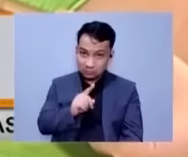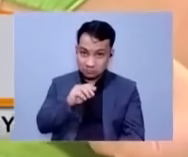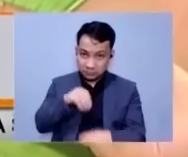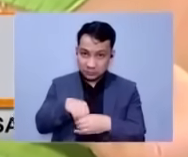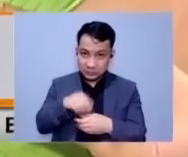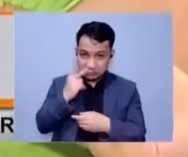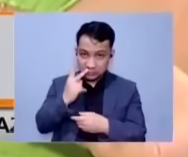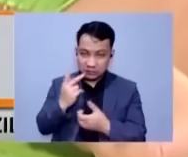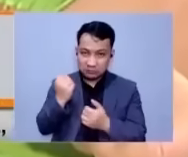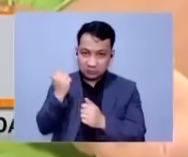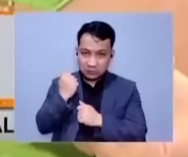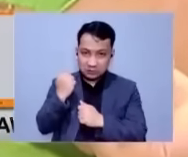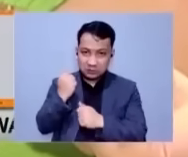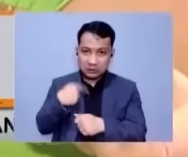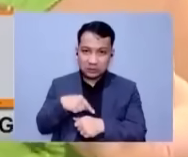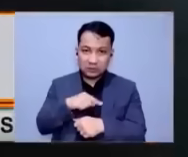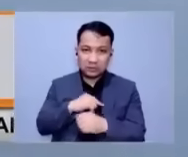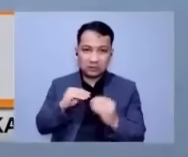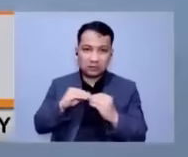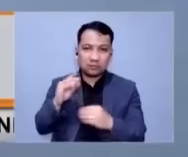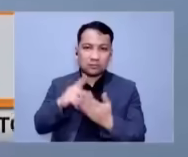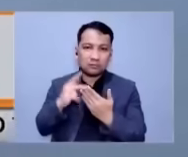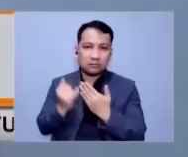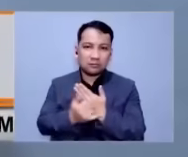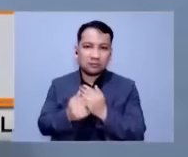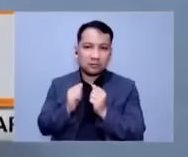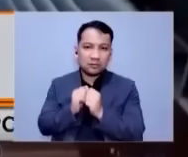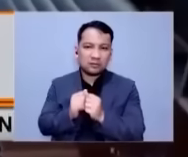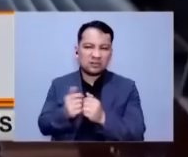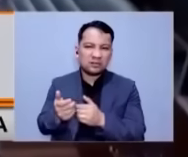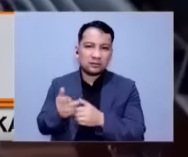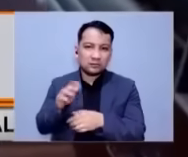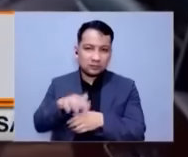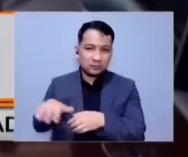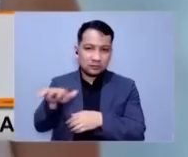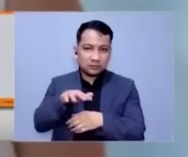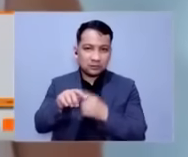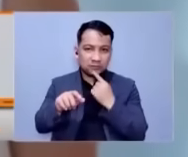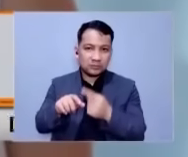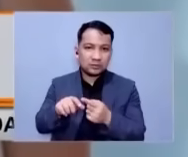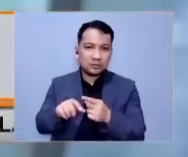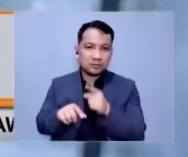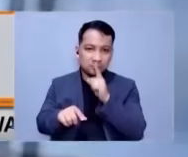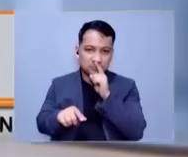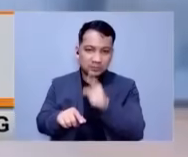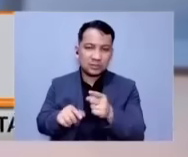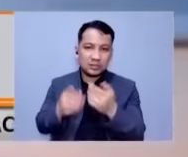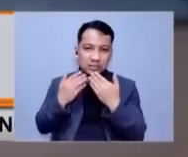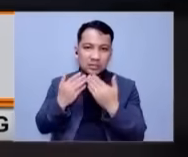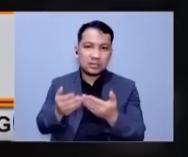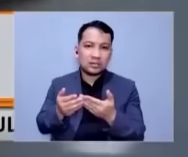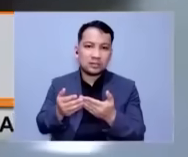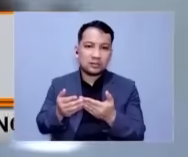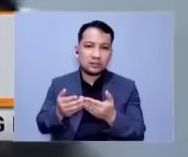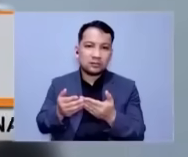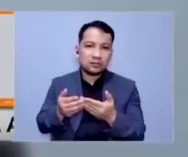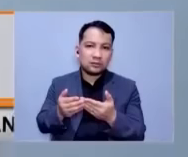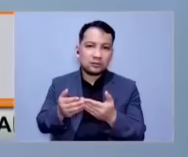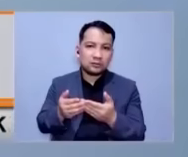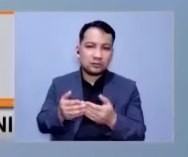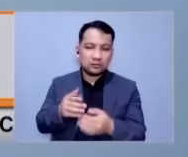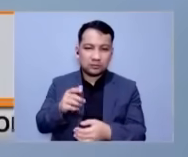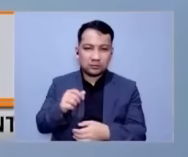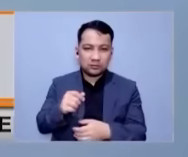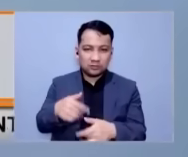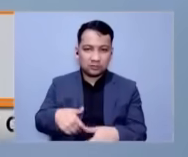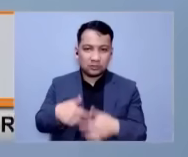we hope that there will be projects coming up. Sa lahat ng ito, super thankful naman ang mag-ATSI sa buhos